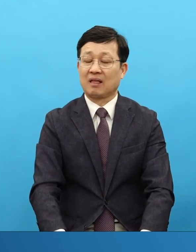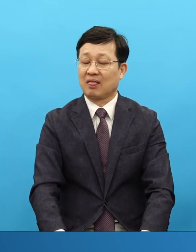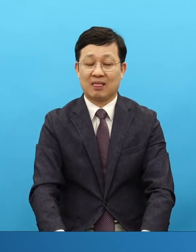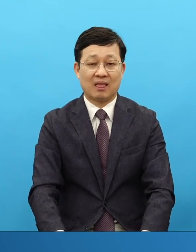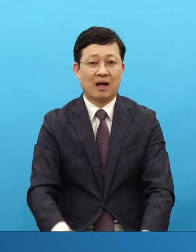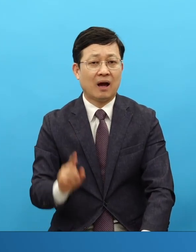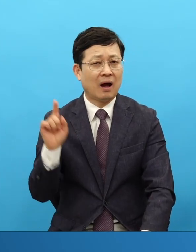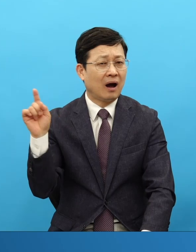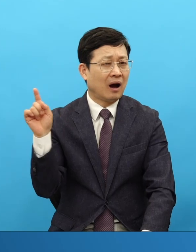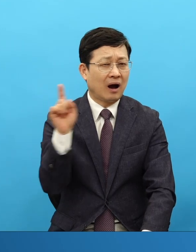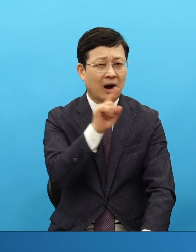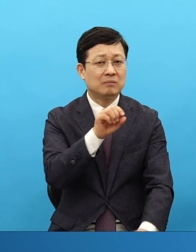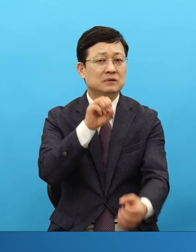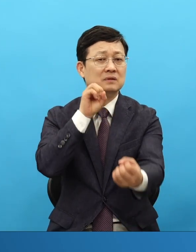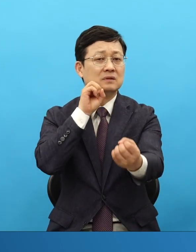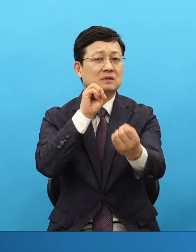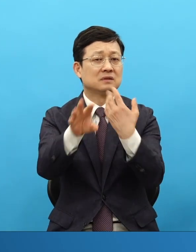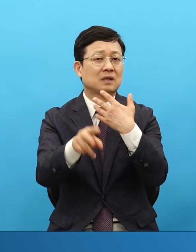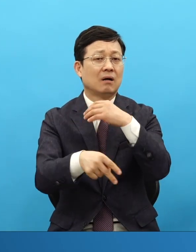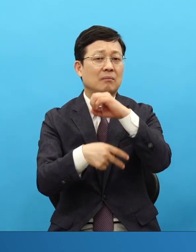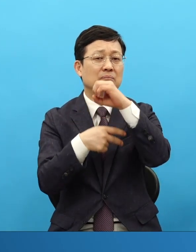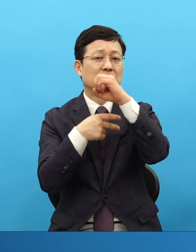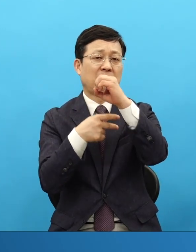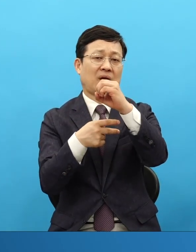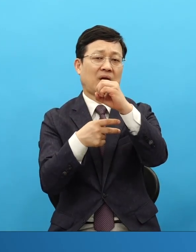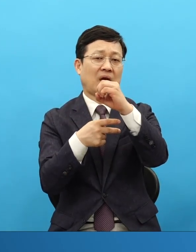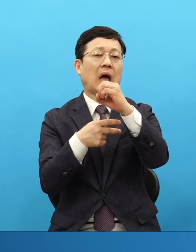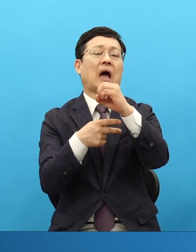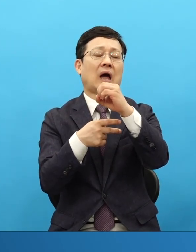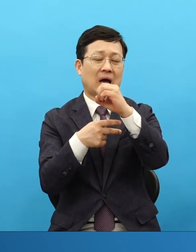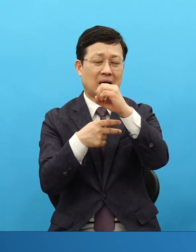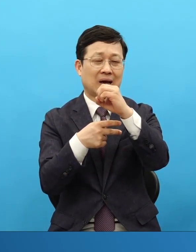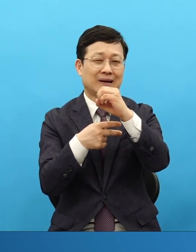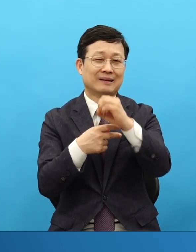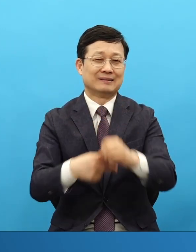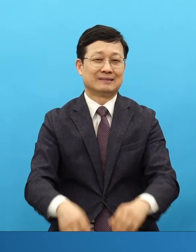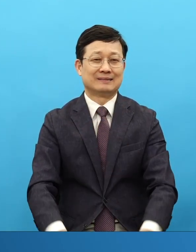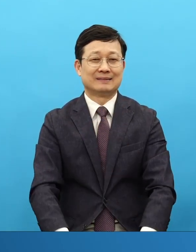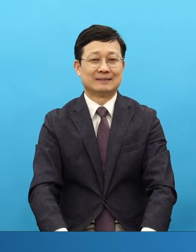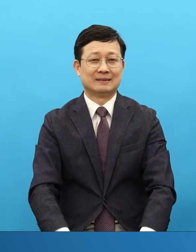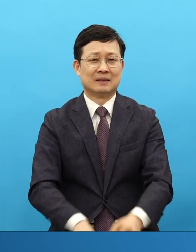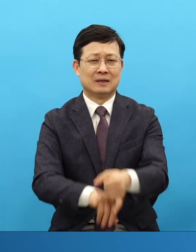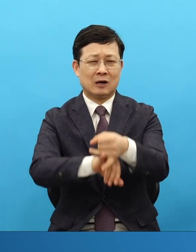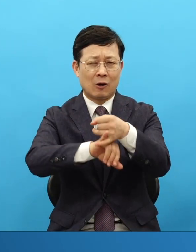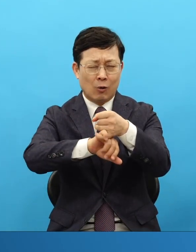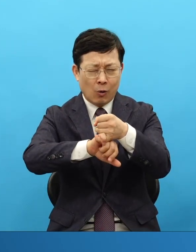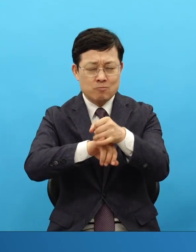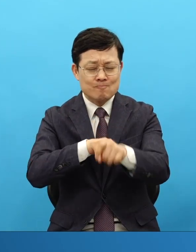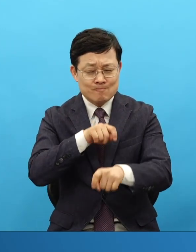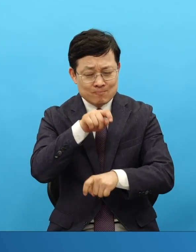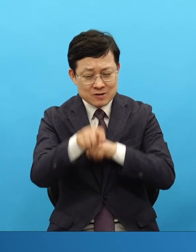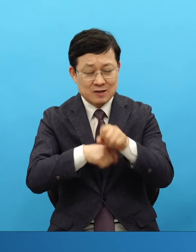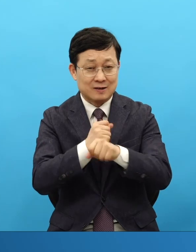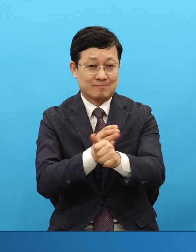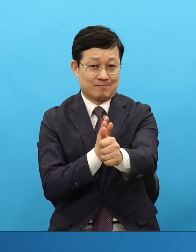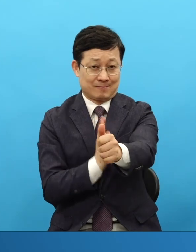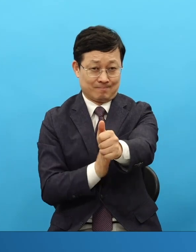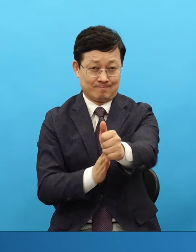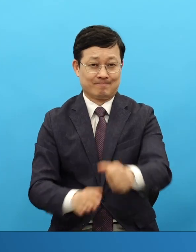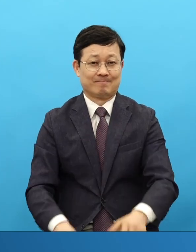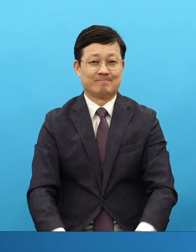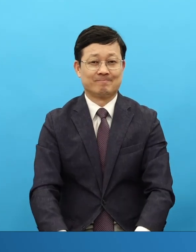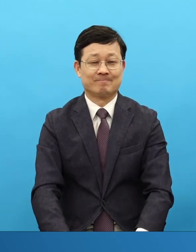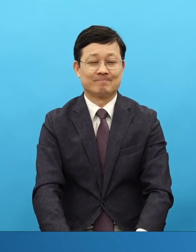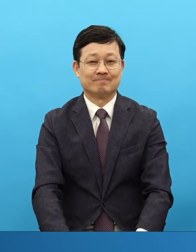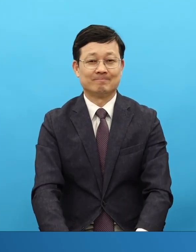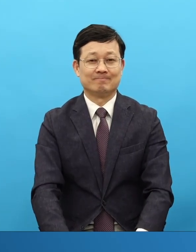아무 응답이 없음을 확인하게 될 겁니다. Then you'll discover that there are no answers within that. 꼭 하세요. You must do this.